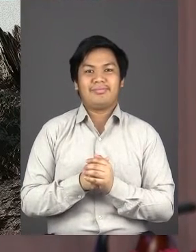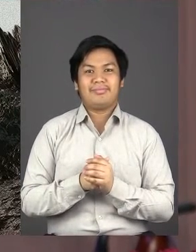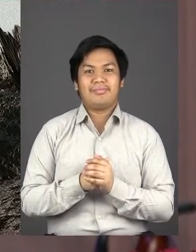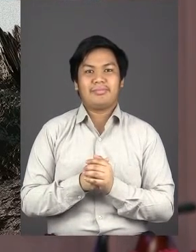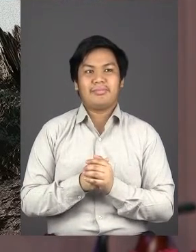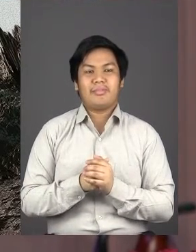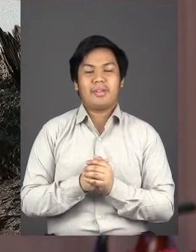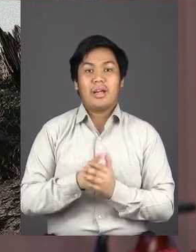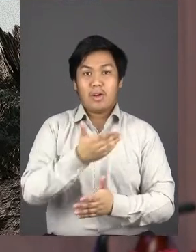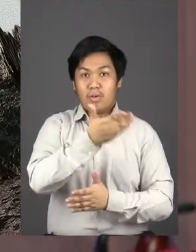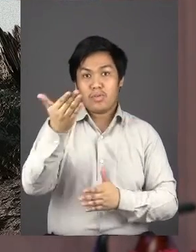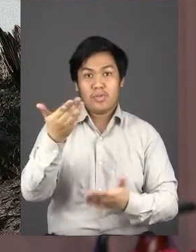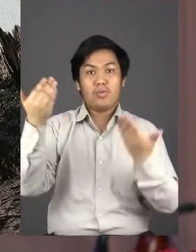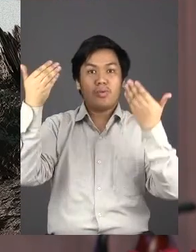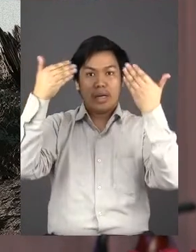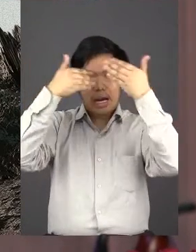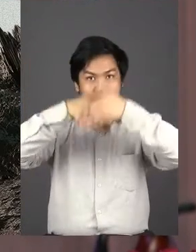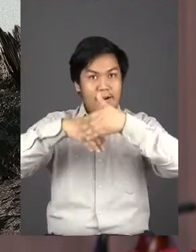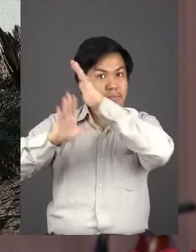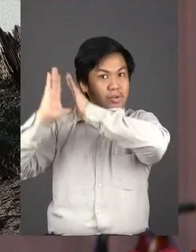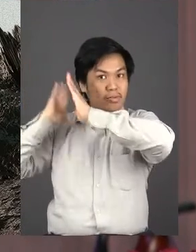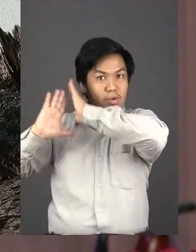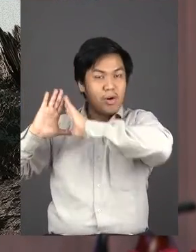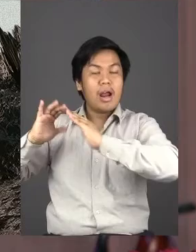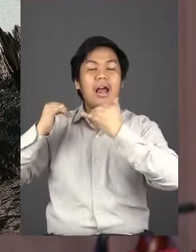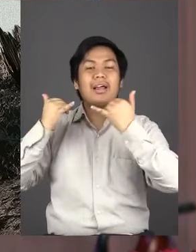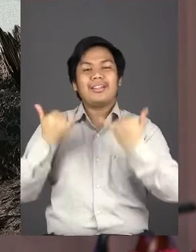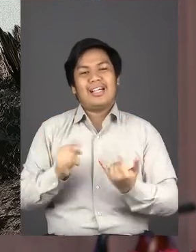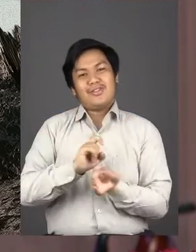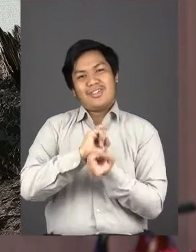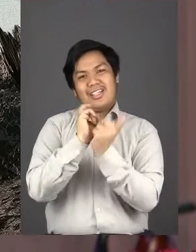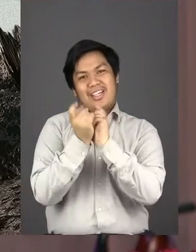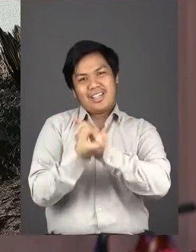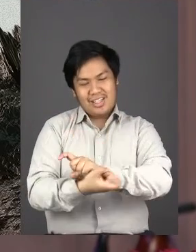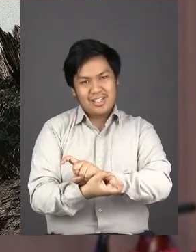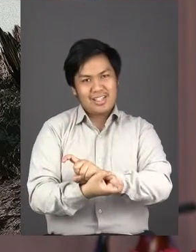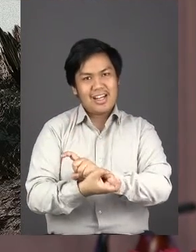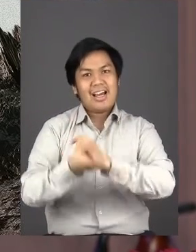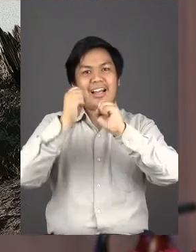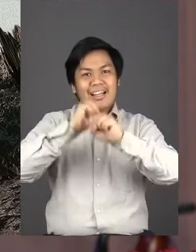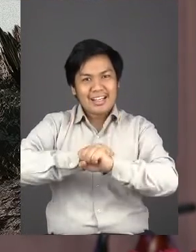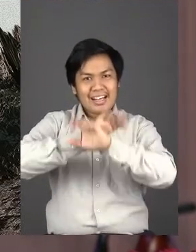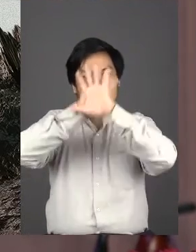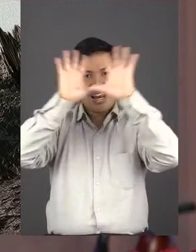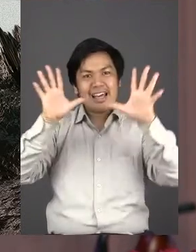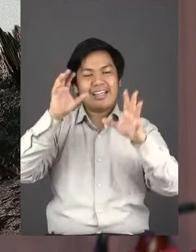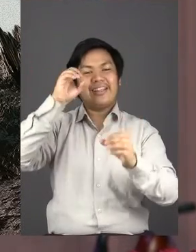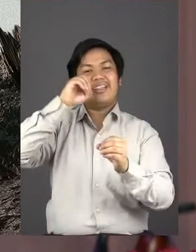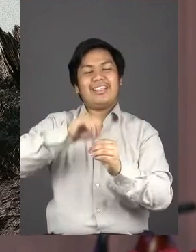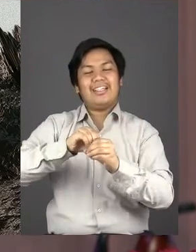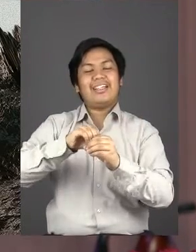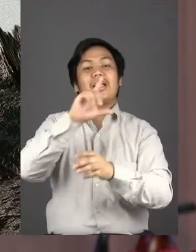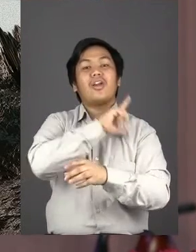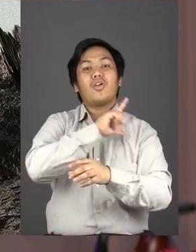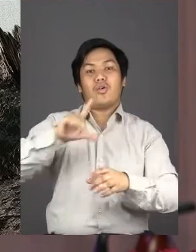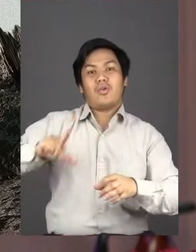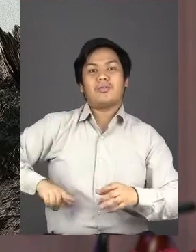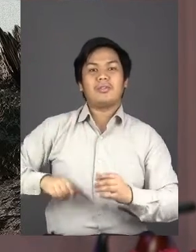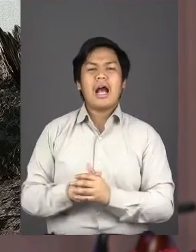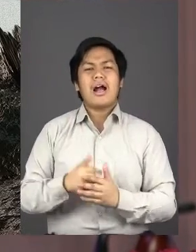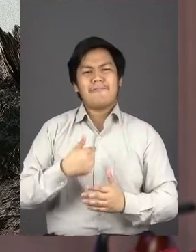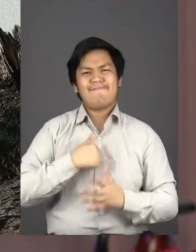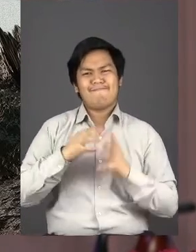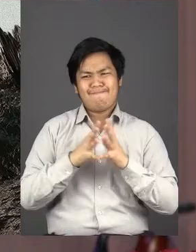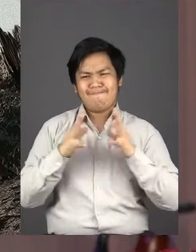So from you were darkness, but now you are light in the Lord. Ang dami kong kasanang